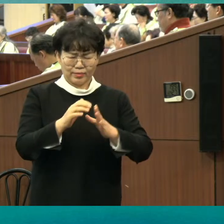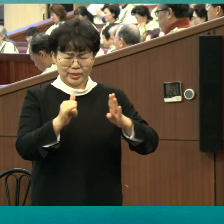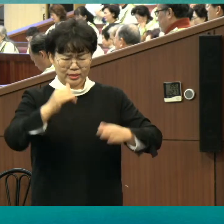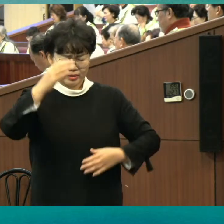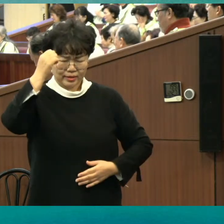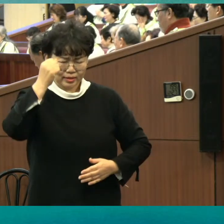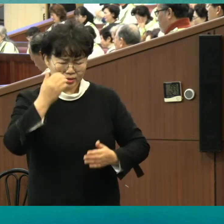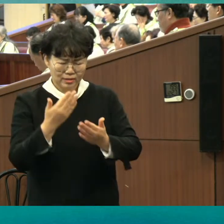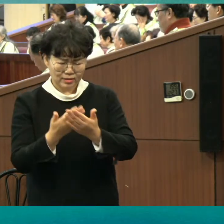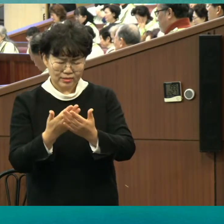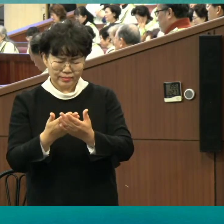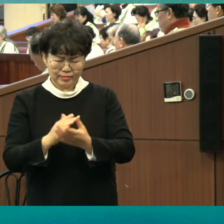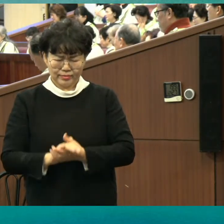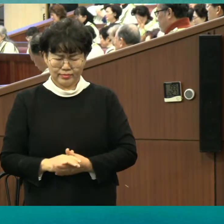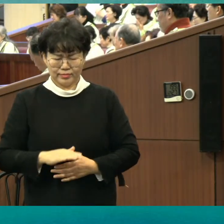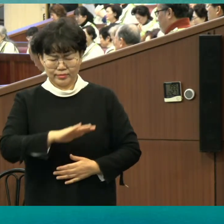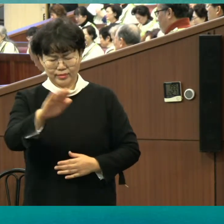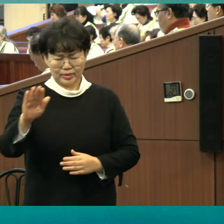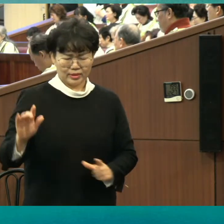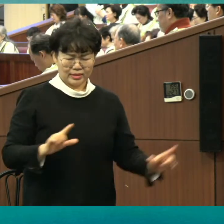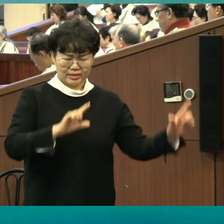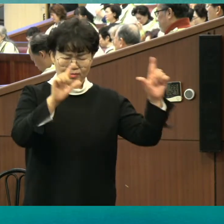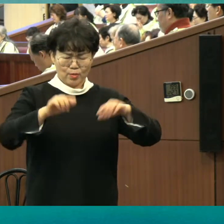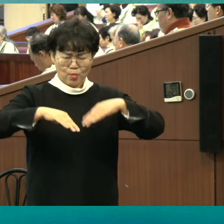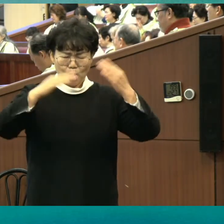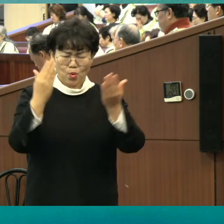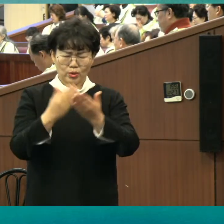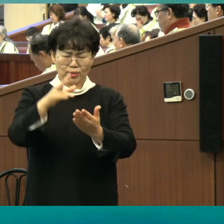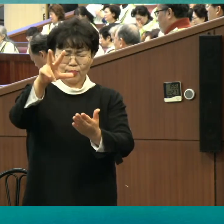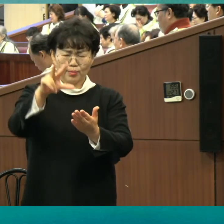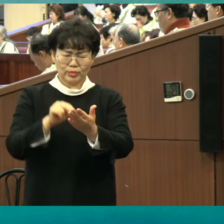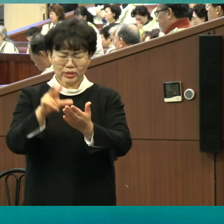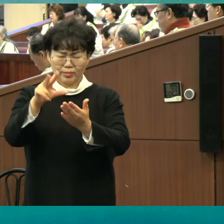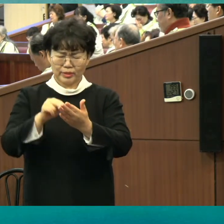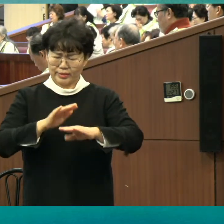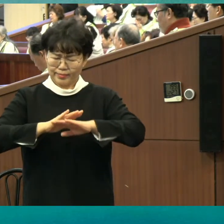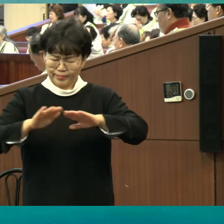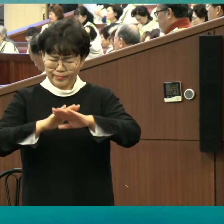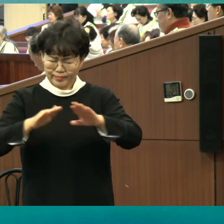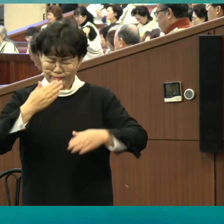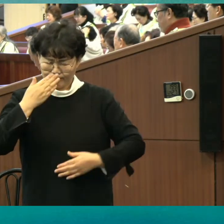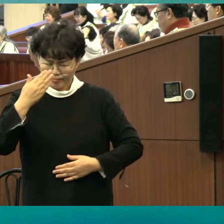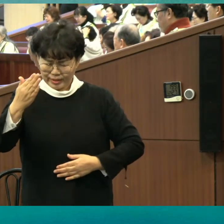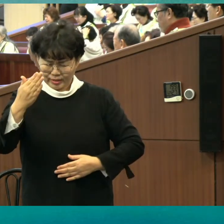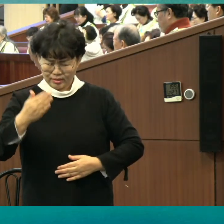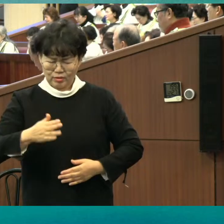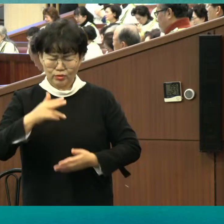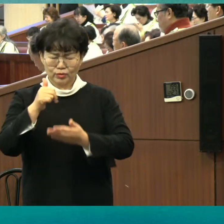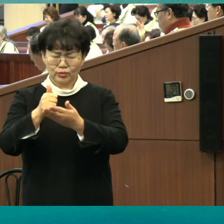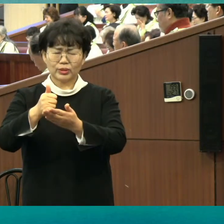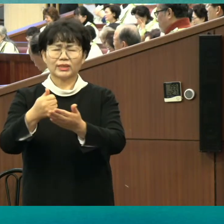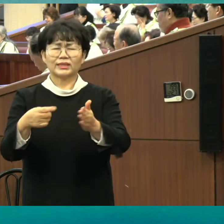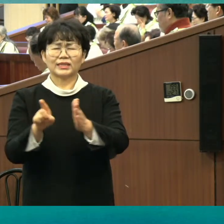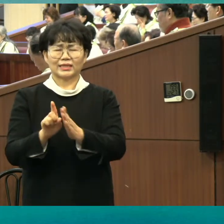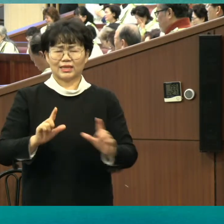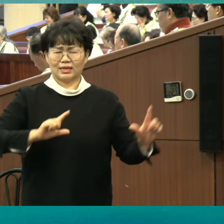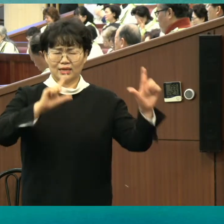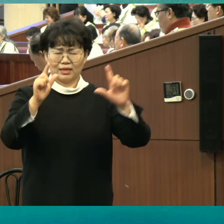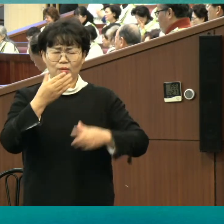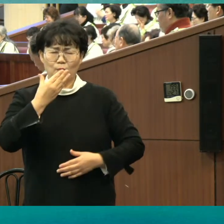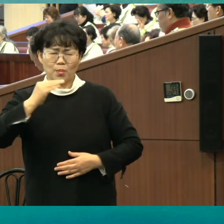기억해 주시고 우리의 삶의 모든 문제들이 해결되고 오직 주를 위해 살아갈 수 있는